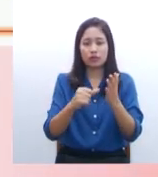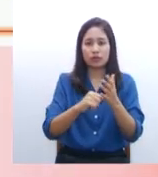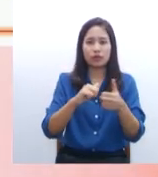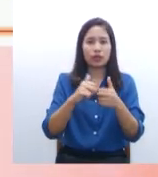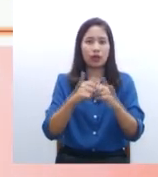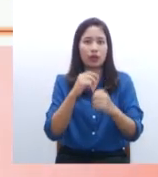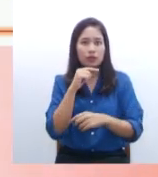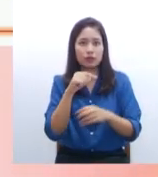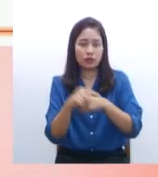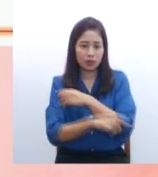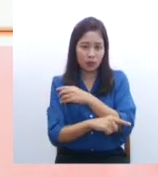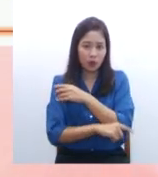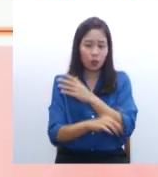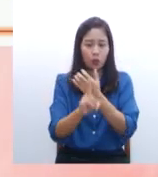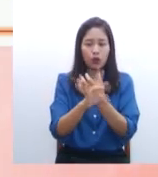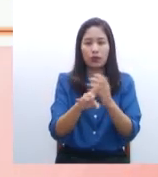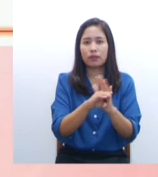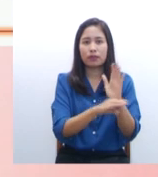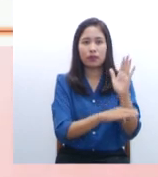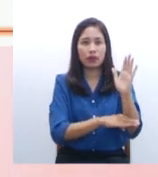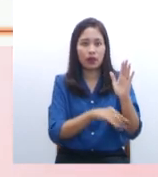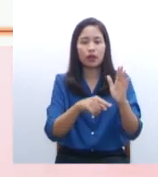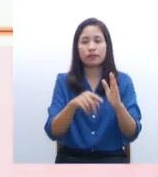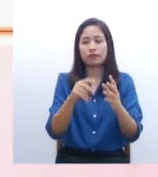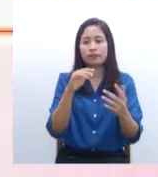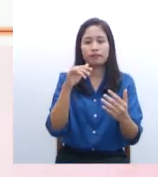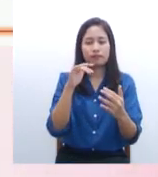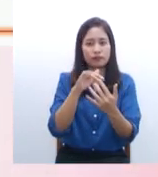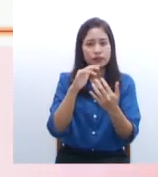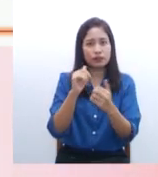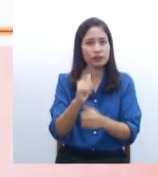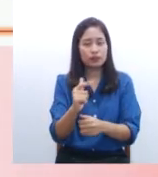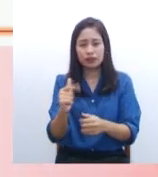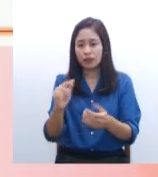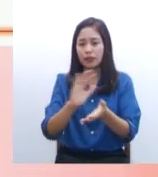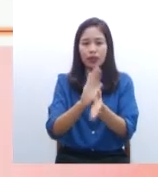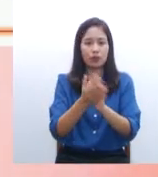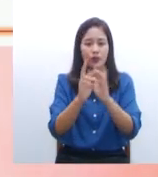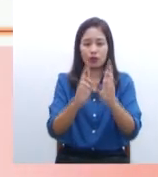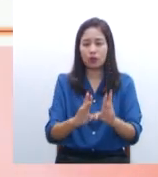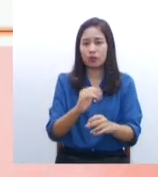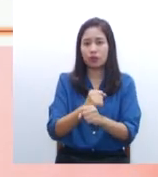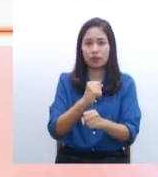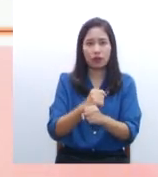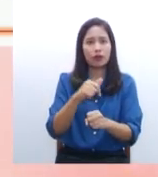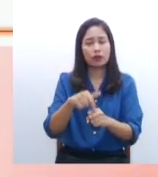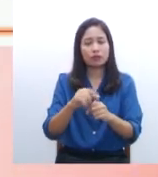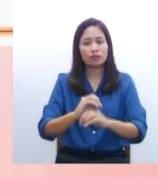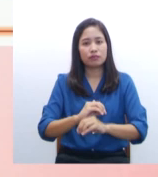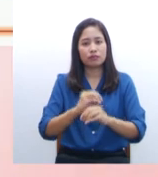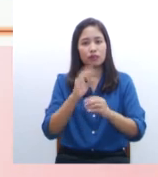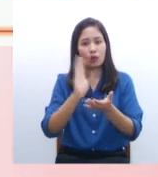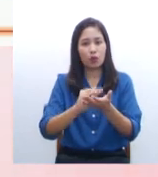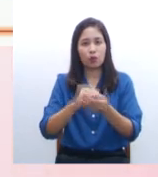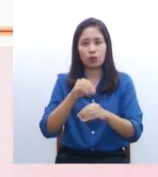นะครับคุณภาพการดำเนินงานประสิทธิภาพการสื่อสารการปรับปรุงระบบการทำงานการเปิดเผยข้อมูลและการป้องกันการทุจ